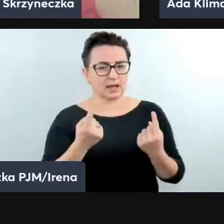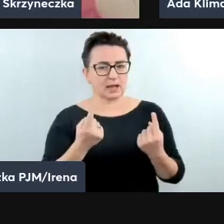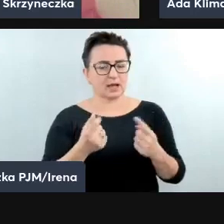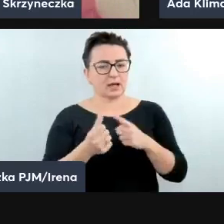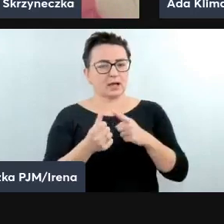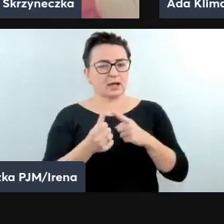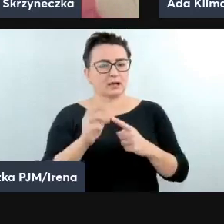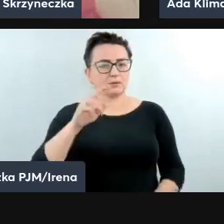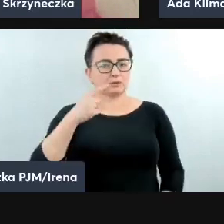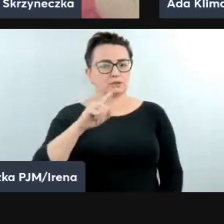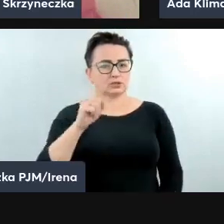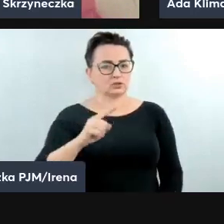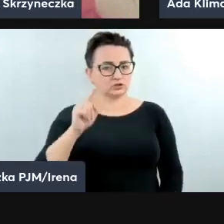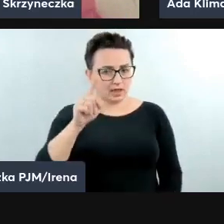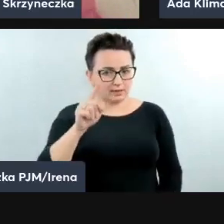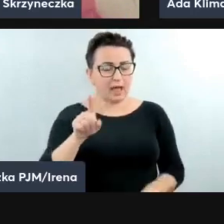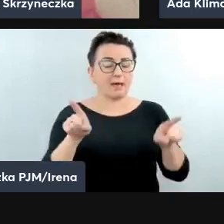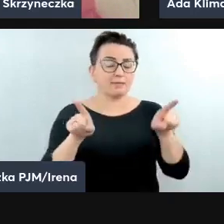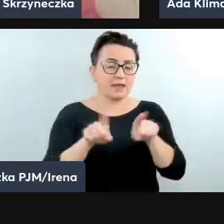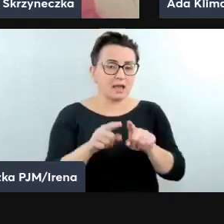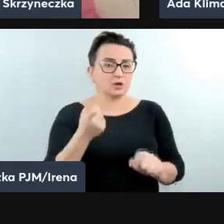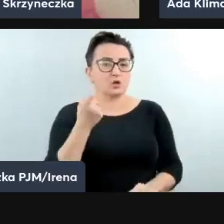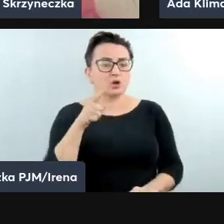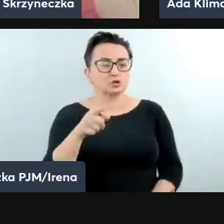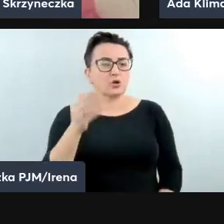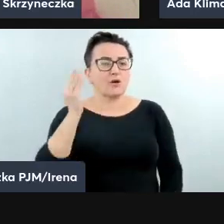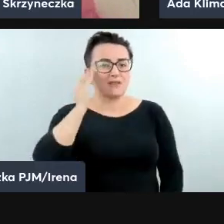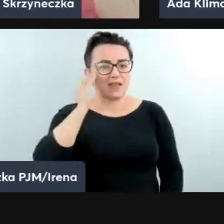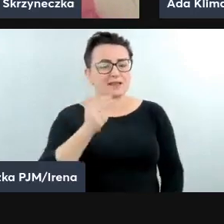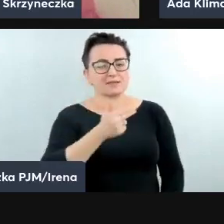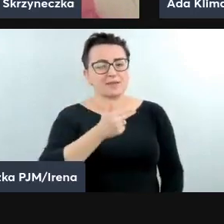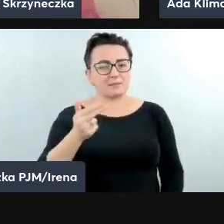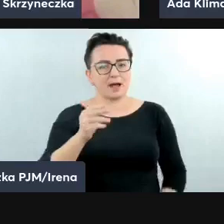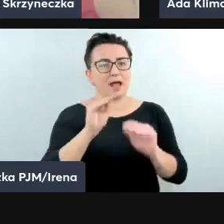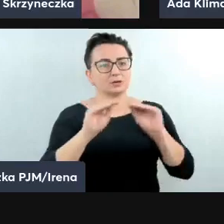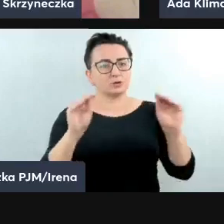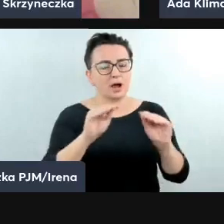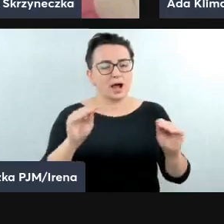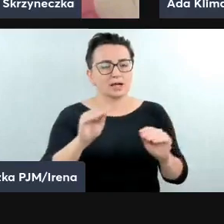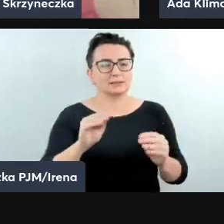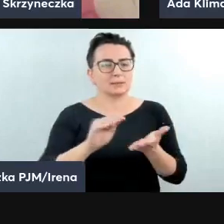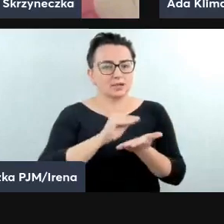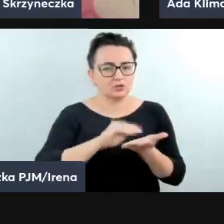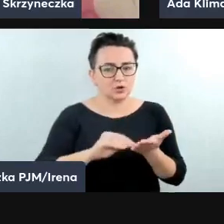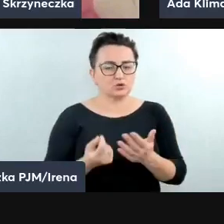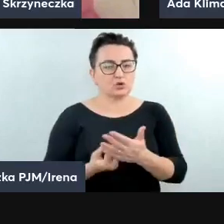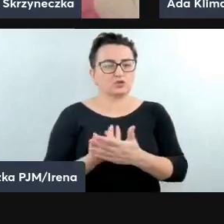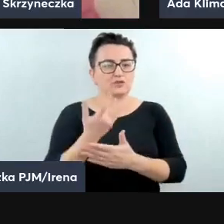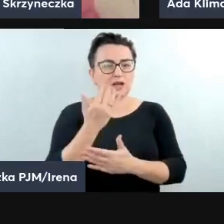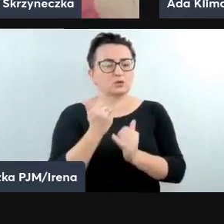tą wiedzą o edukacji o miesiączce, o dojrzewaniu na różnych przedmiotach, bo ona się potrafi pojawić na różnych